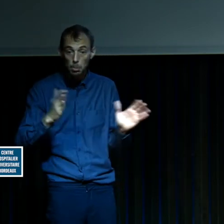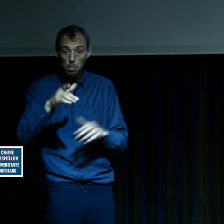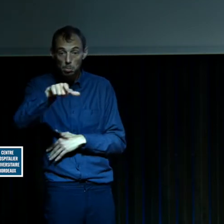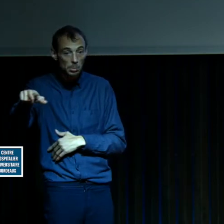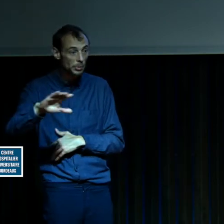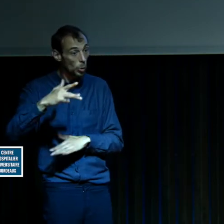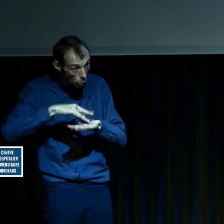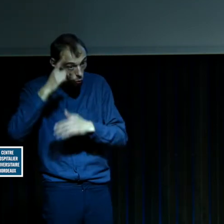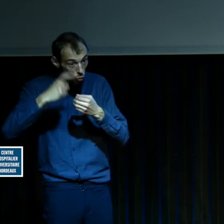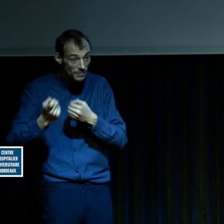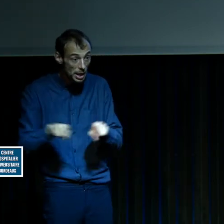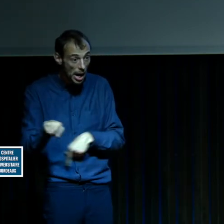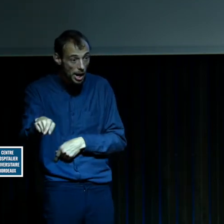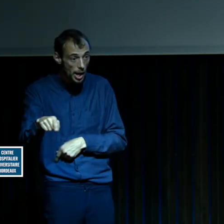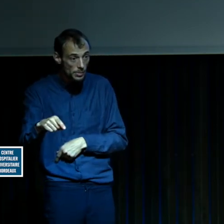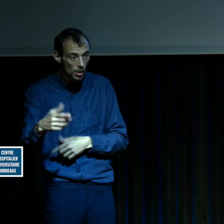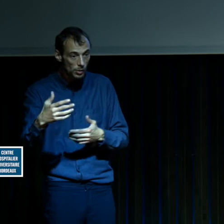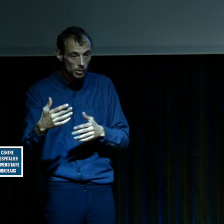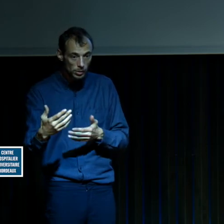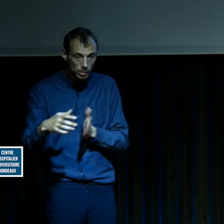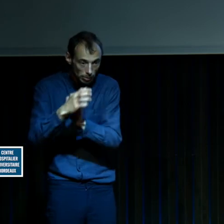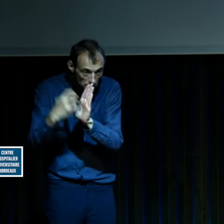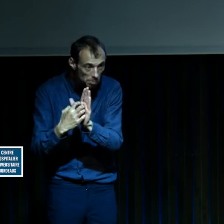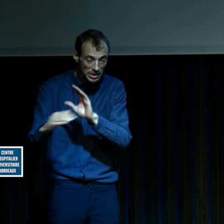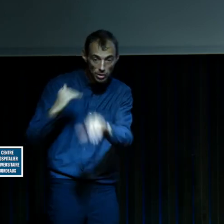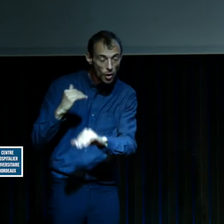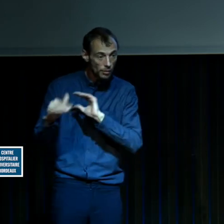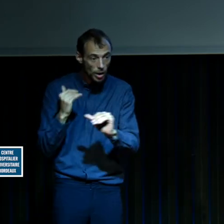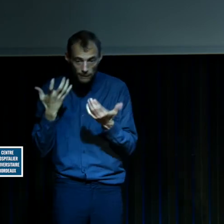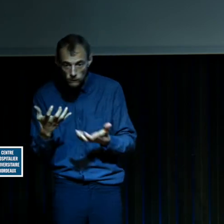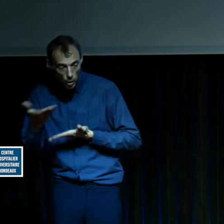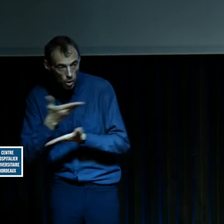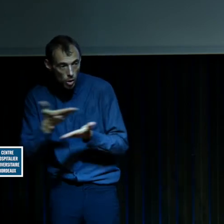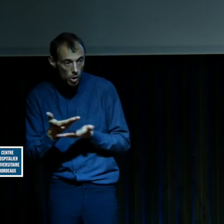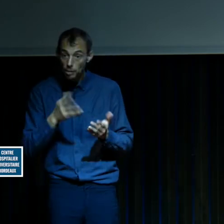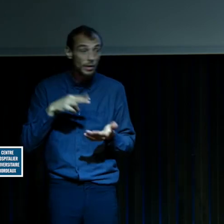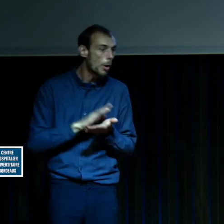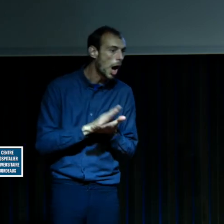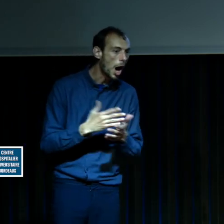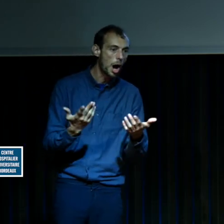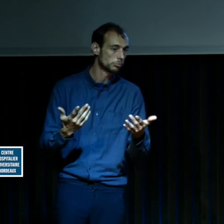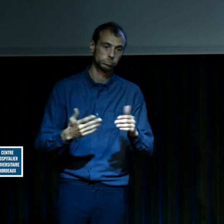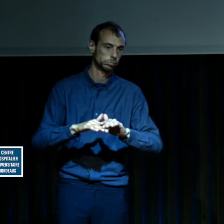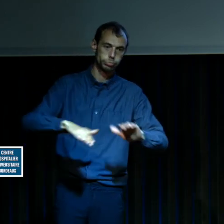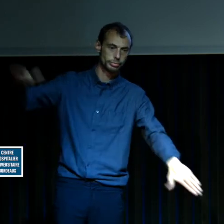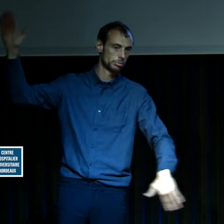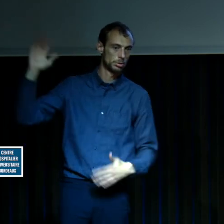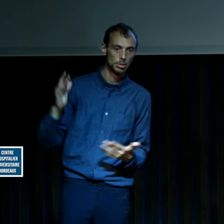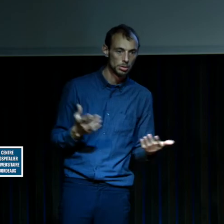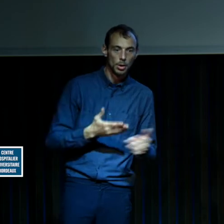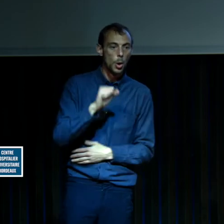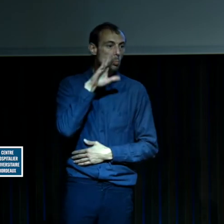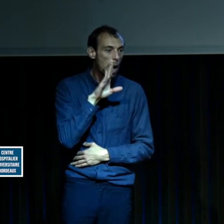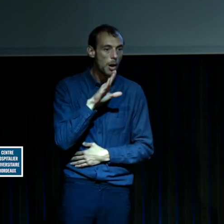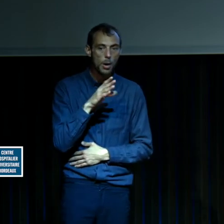à me contacter, à vouloir échanger et discuter de ça. Alors des gens de tout âge, hein, des parents dont les enfants ont fait un